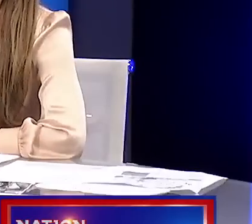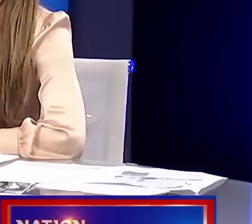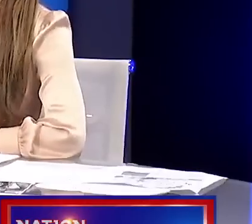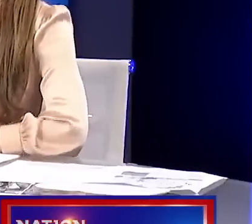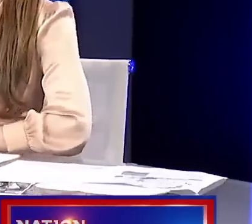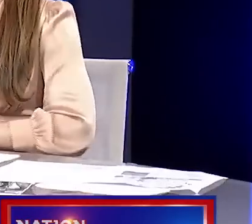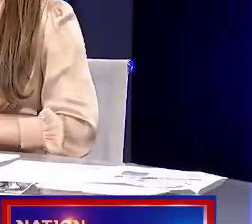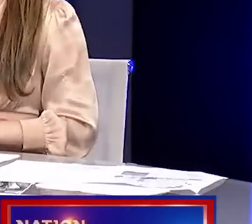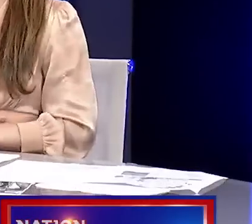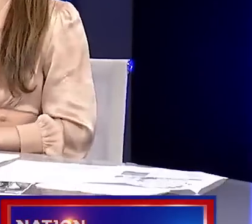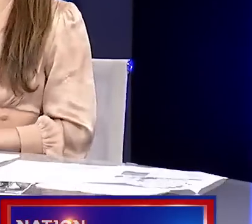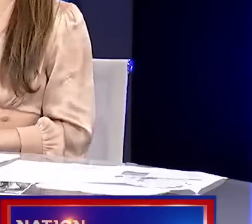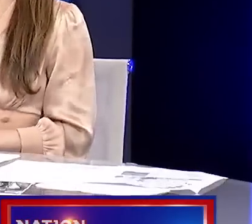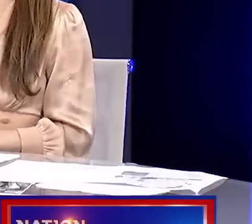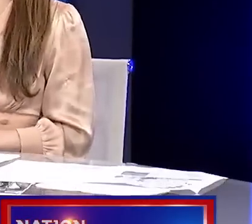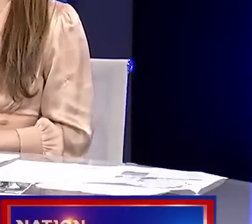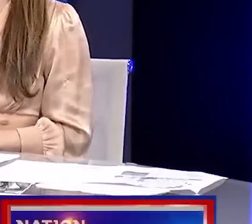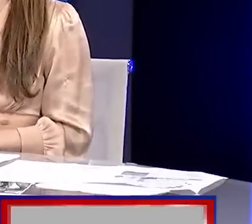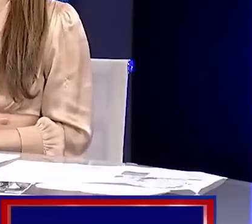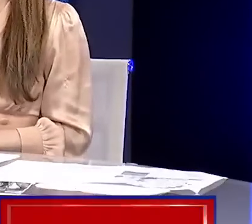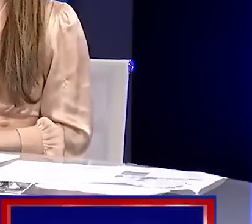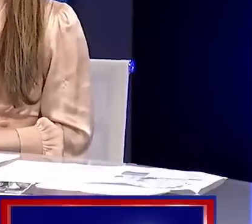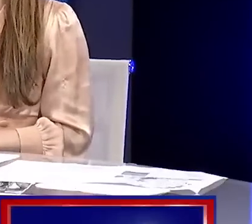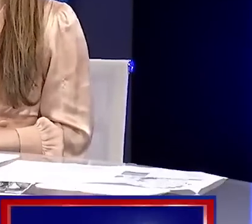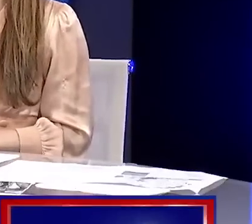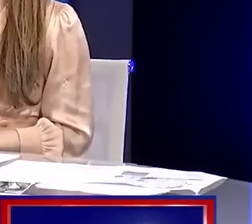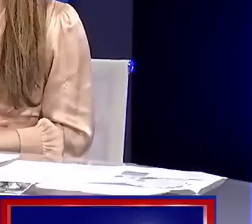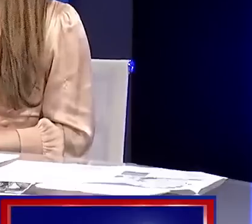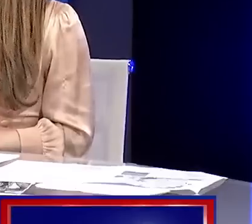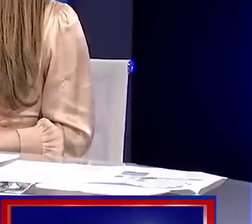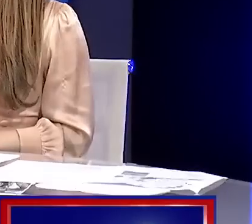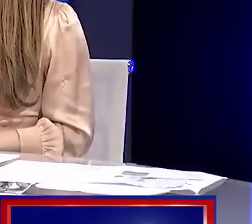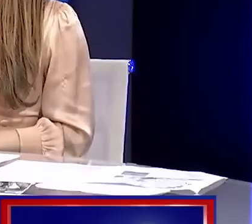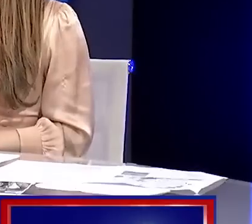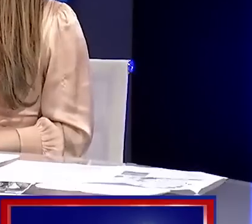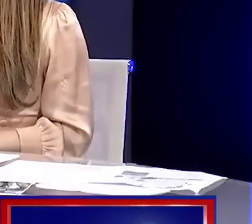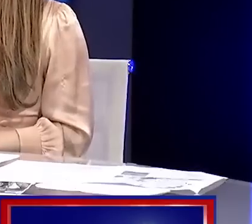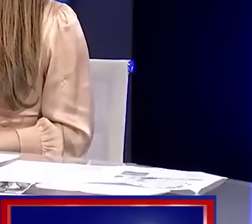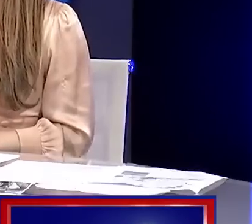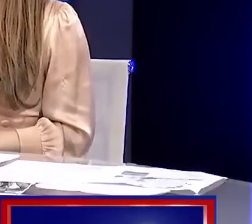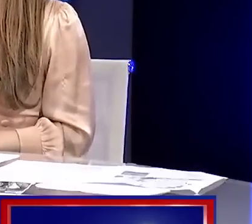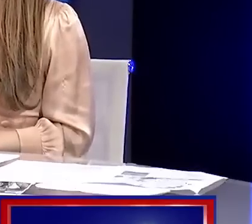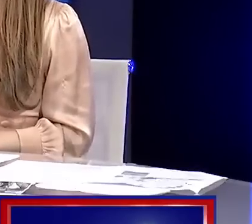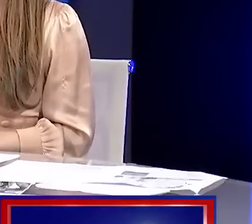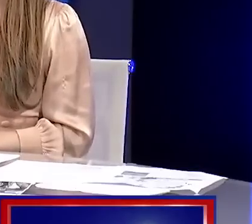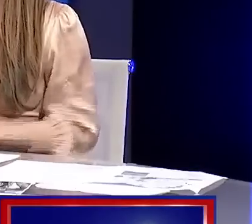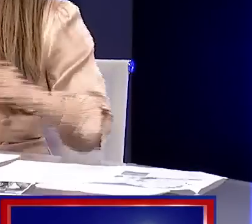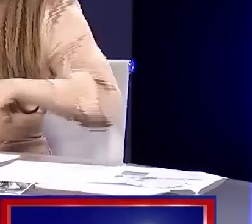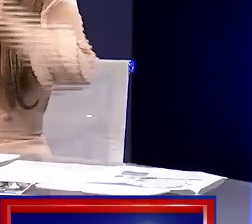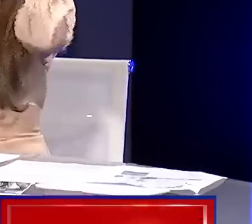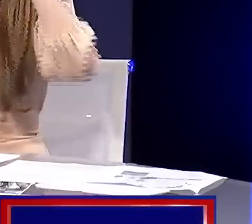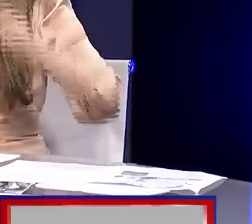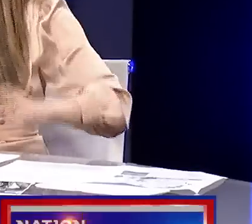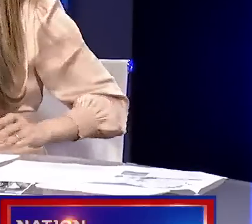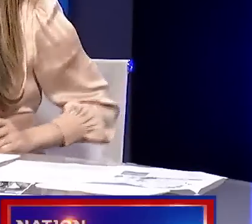ที่ข่าวเบาๆกันก่อนนะฮะน้องมิวฮะ อันไหนเบาค่ะวันนี้มีแต ่โอ้มีแต่หนักๆแล้ว ใช่ค่ะมีแต่อุณห